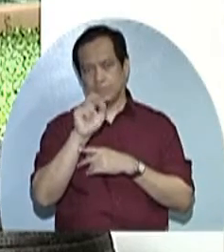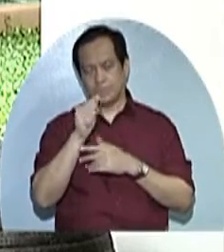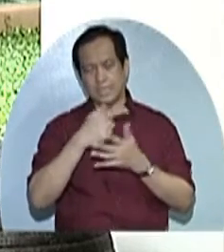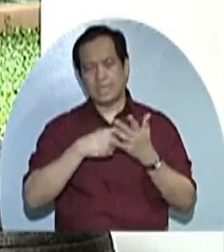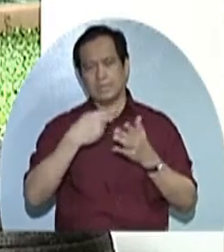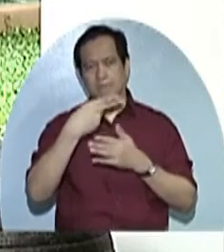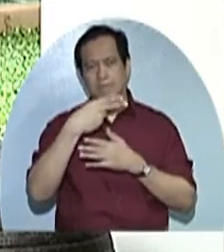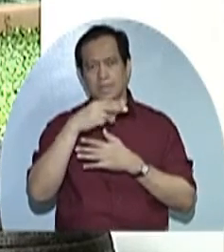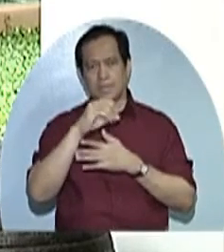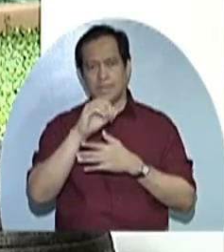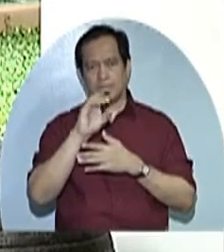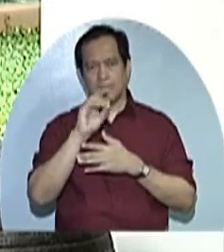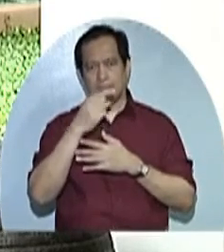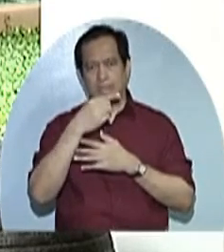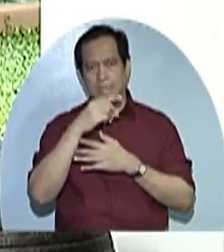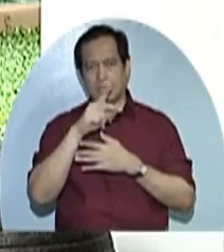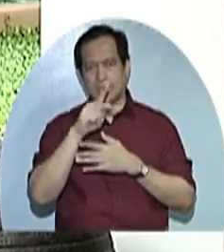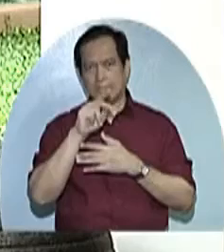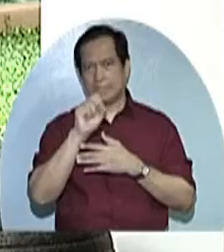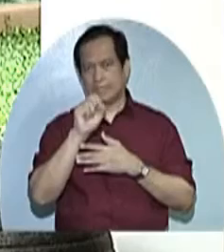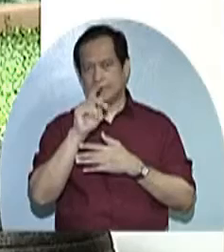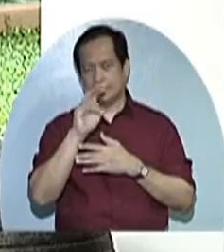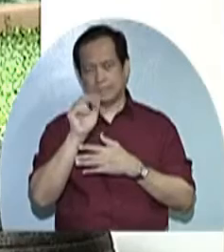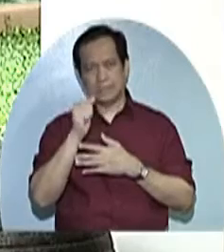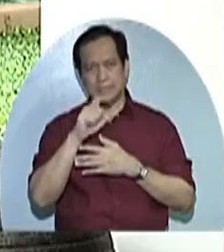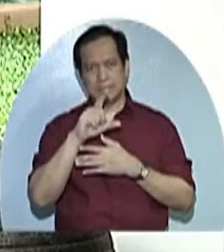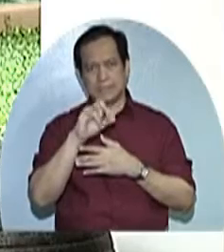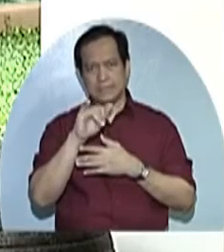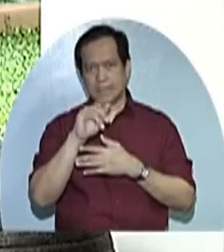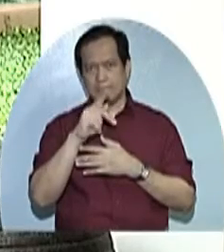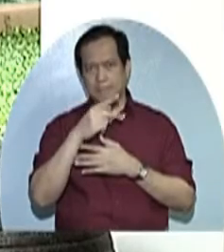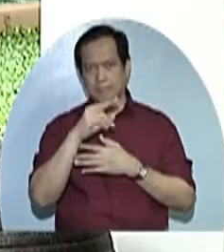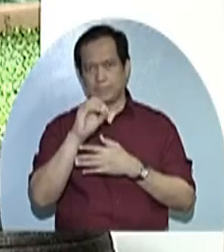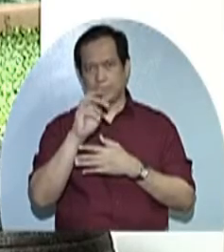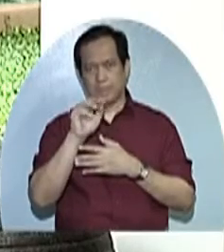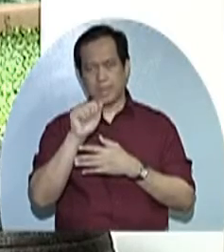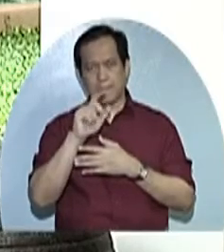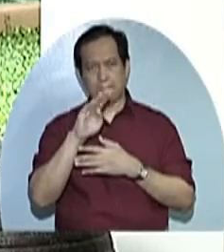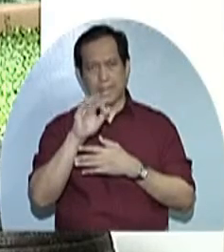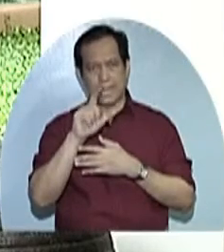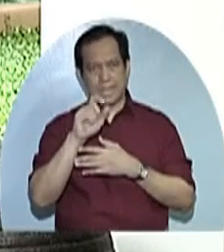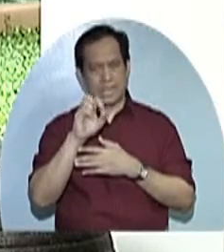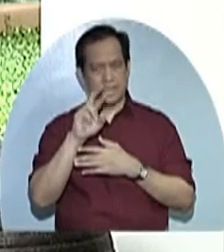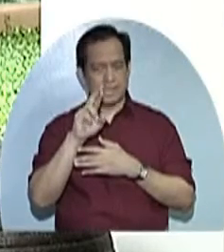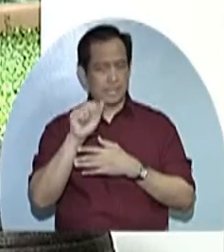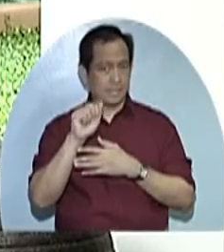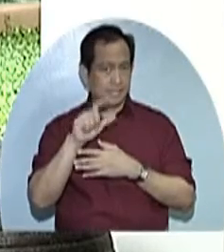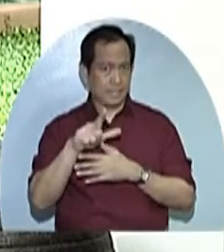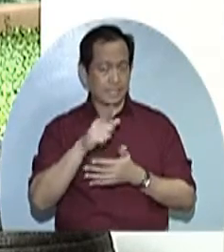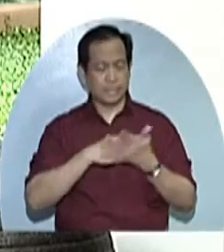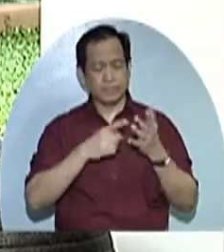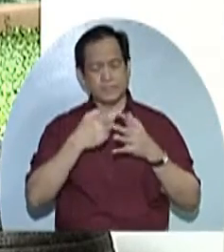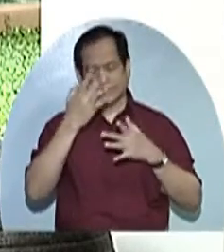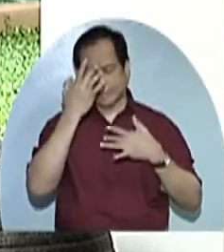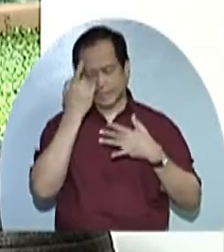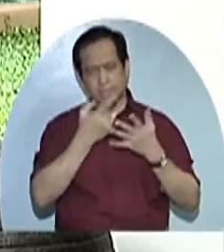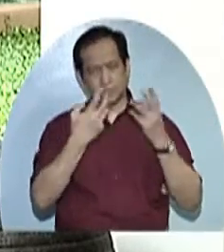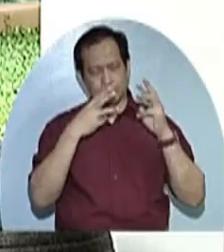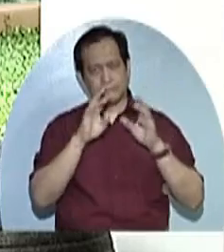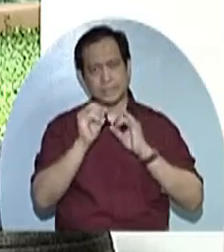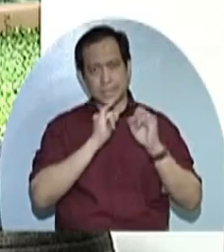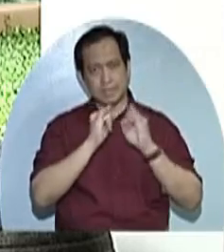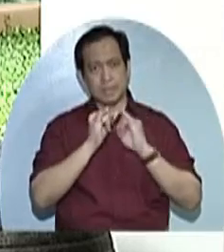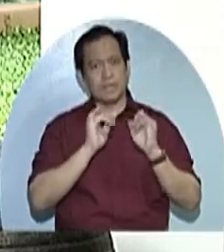na Hodgkin's Lymphoma Orbital Mass Bilateral. Ano nga ba ang sakit na ito? Panoorin po natin